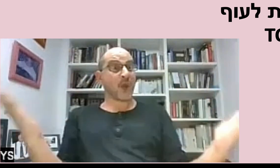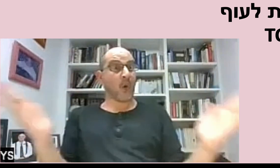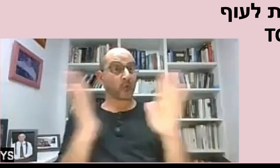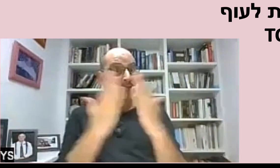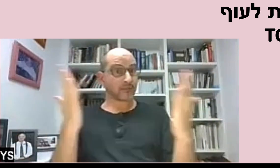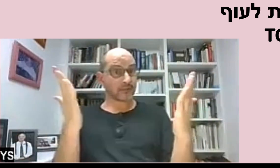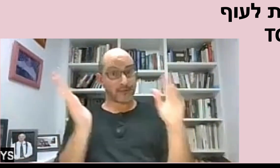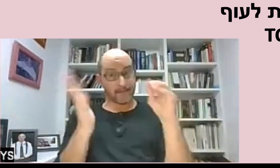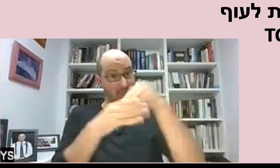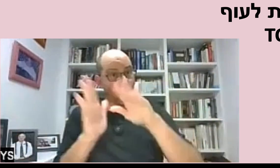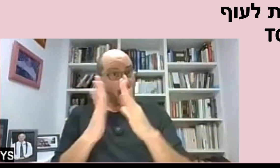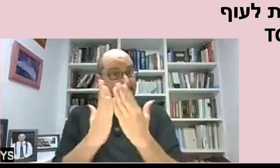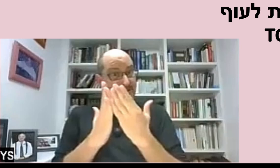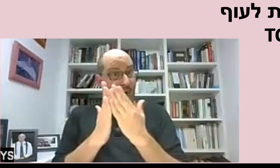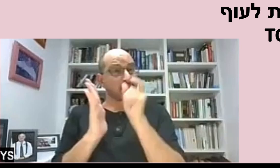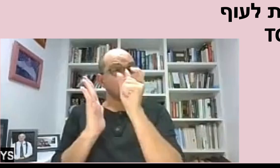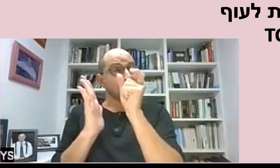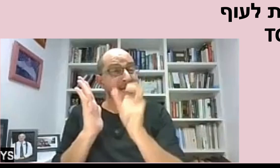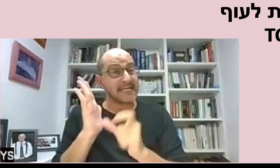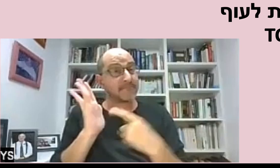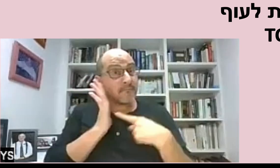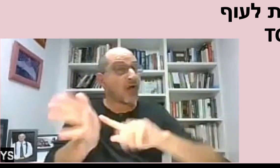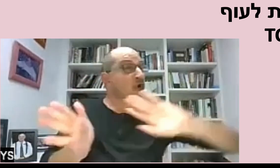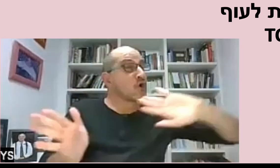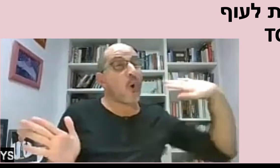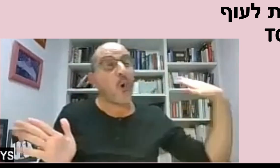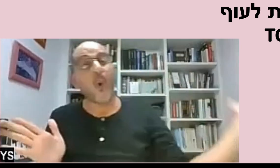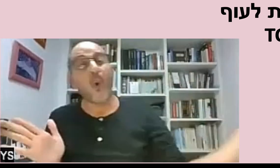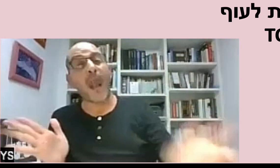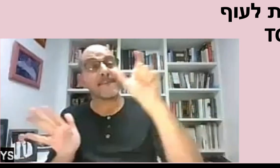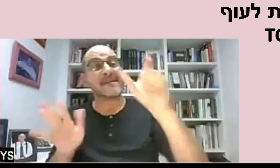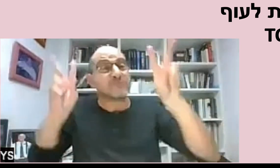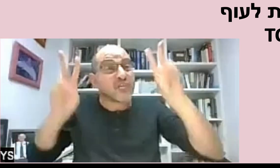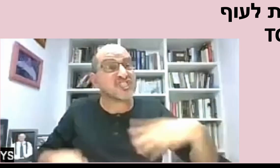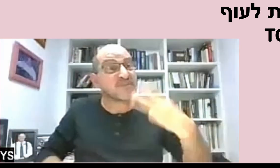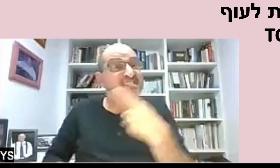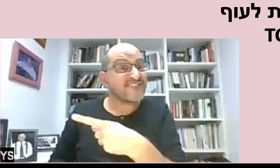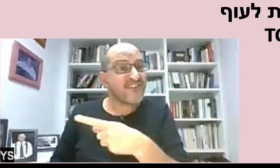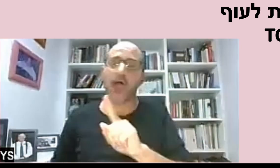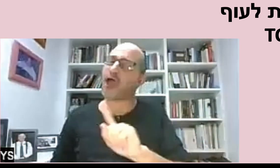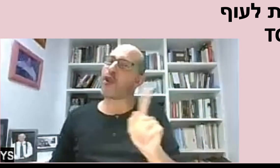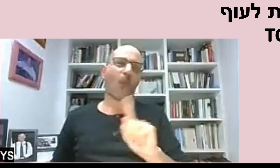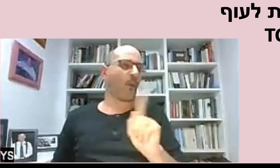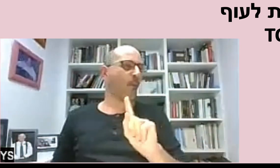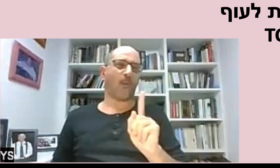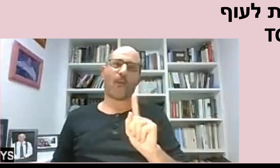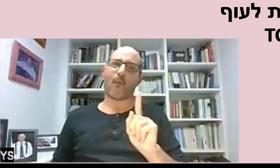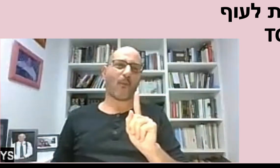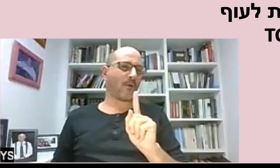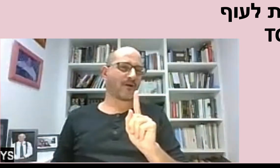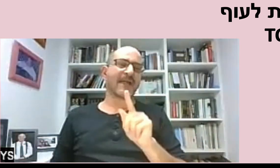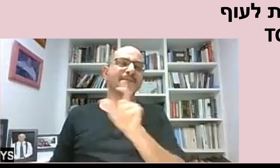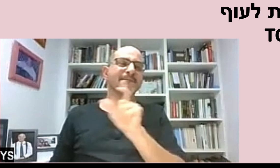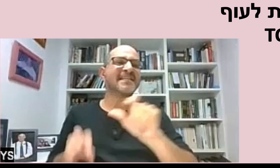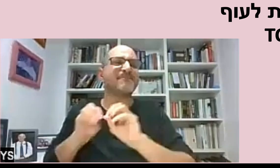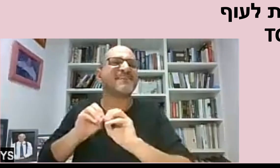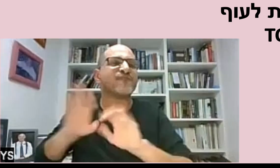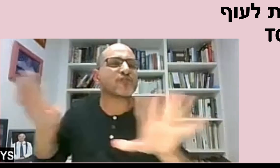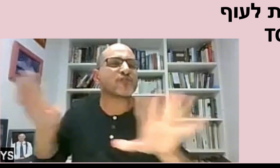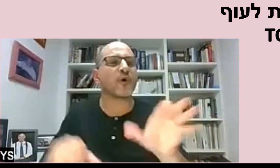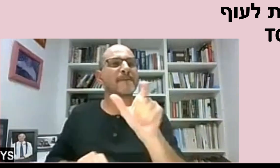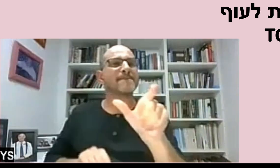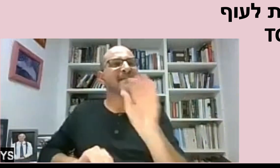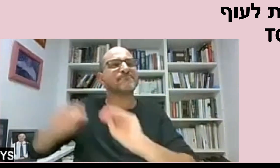שאנחנו, כשמסתכלים על המילון, בתוך מילון, המילים, כל המילים, יש אותם בשפה, לא.